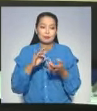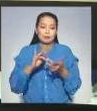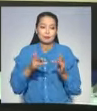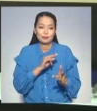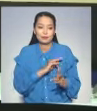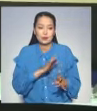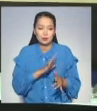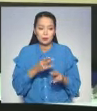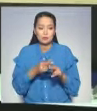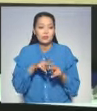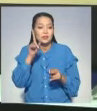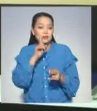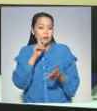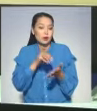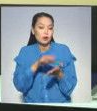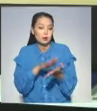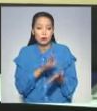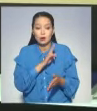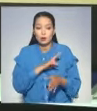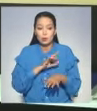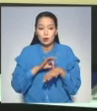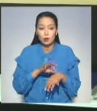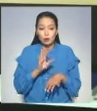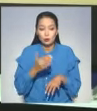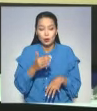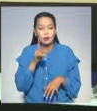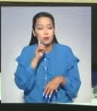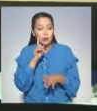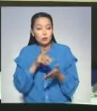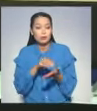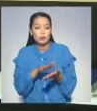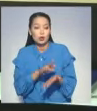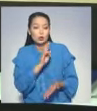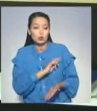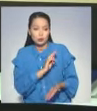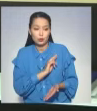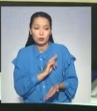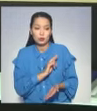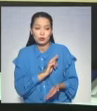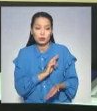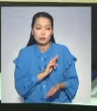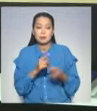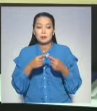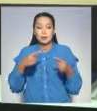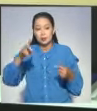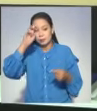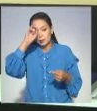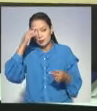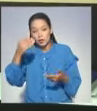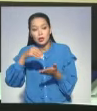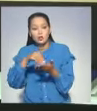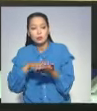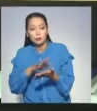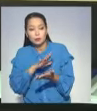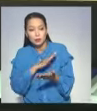уақытша есепке қою жұмыстары жүргізілетін болады. Бұл уақытша есепке қою жұмыстары ол басқа мемлекетте есепте тұрған,